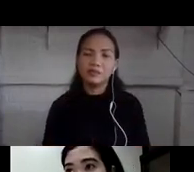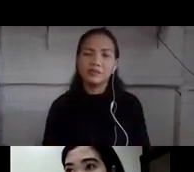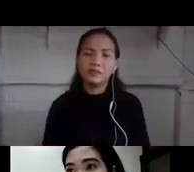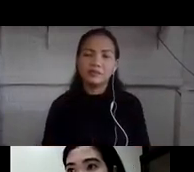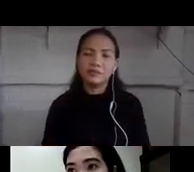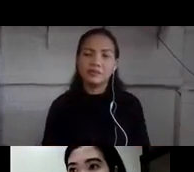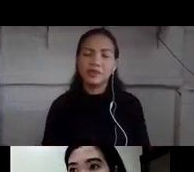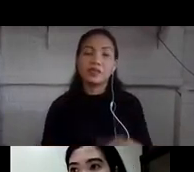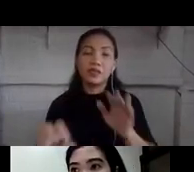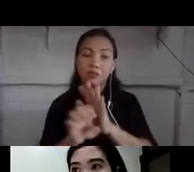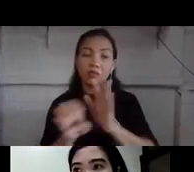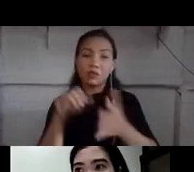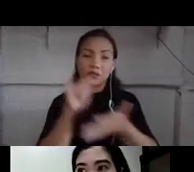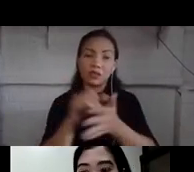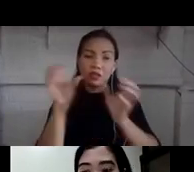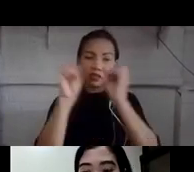system nyo.